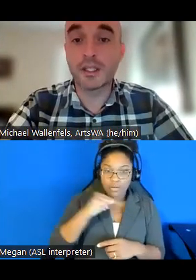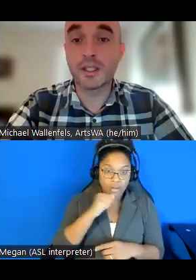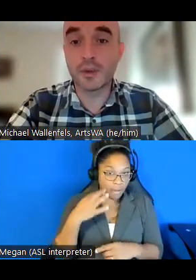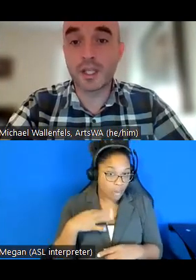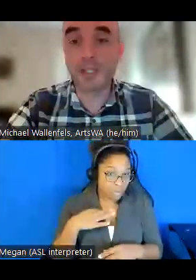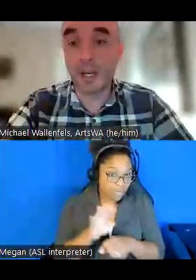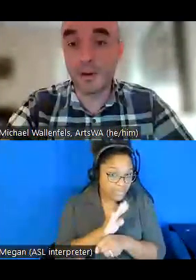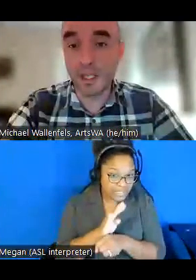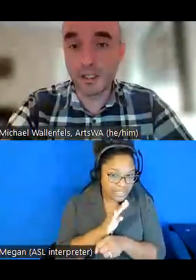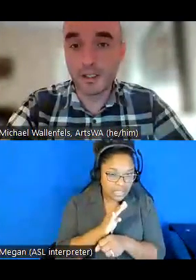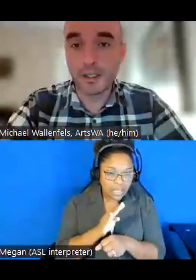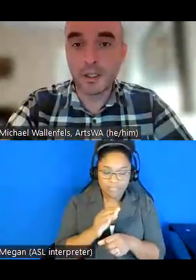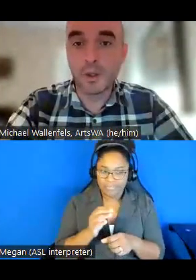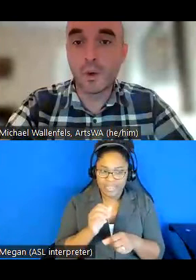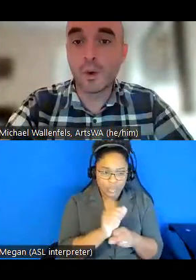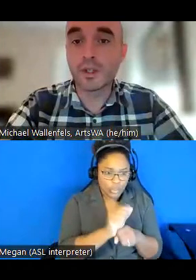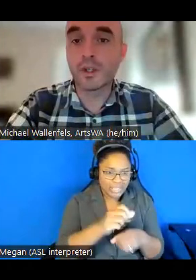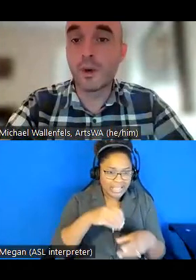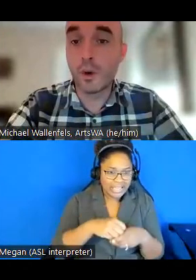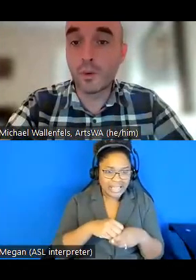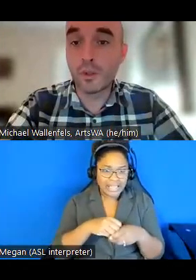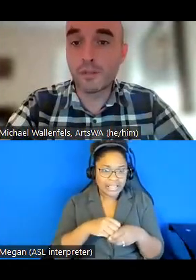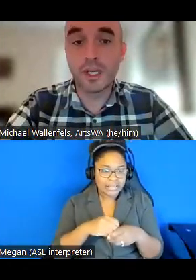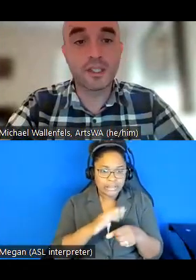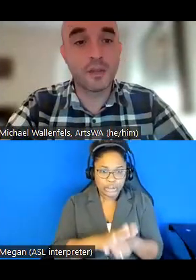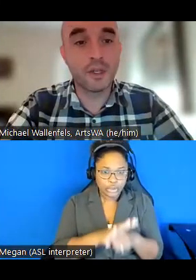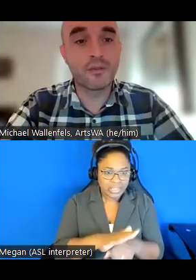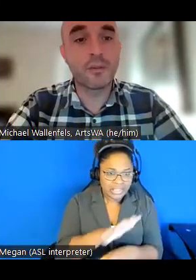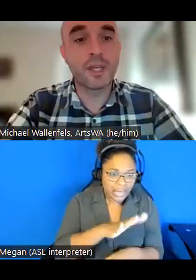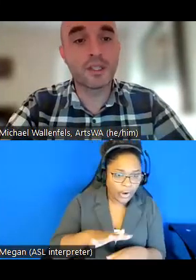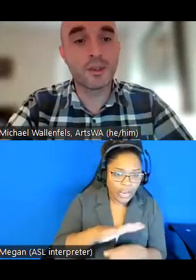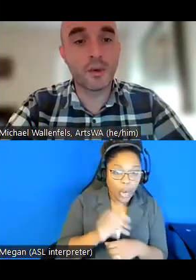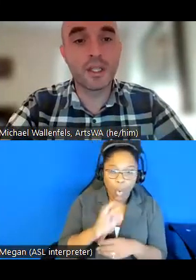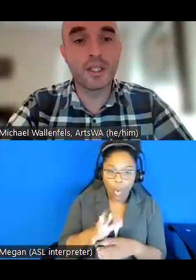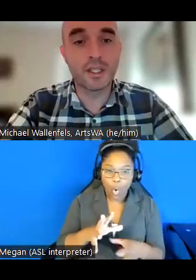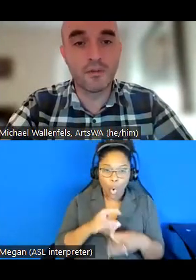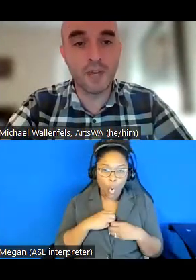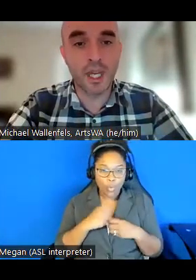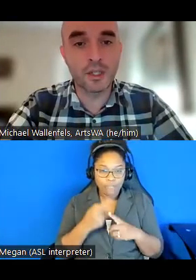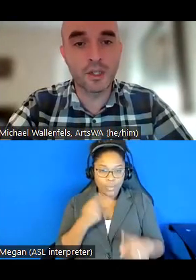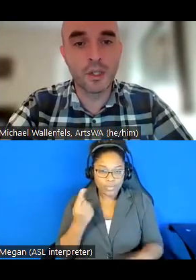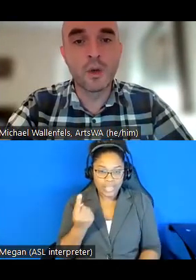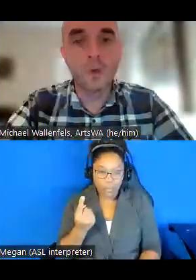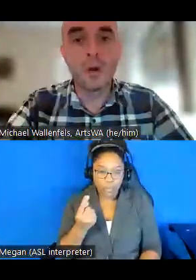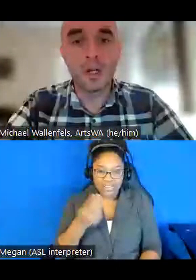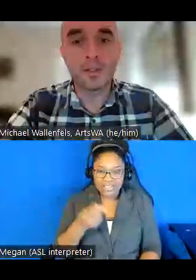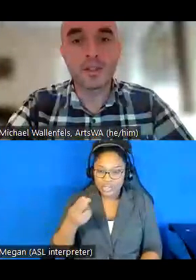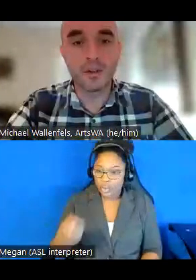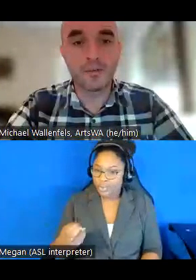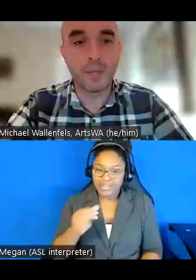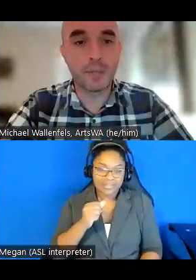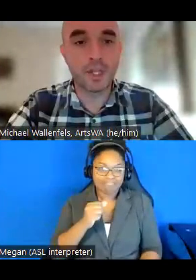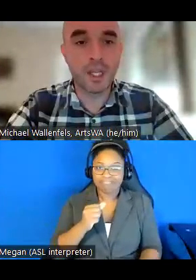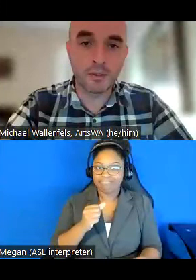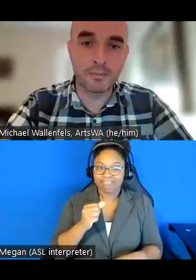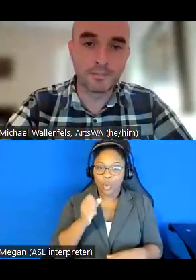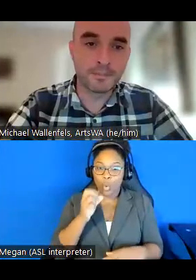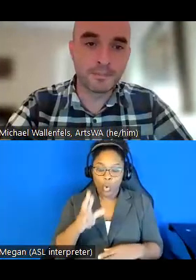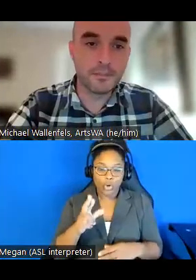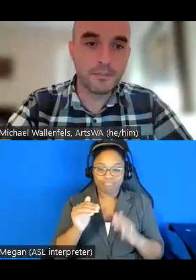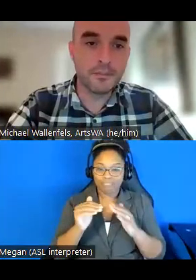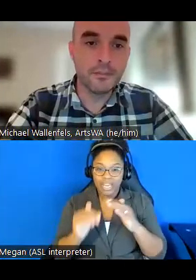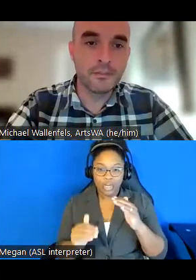공경에 처한 지역에서 운영되는 영리 및 비영리 사업체. 그러니까 역사적으로 비혜택 서비스가